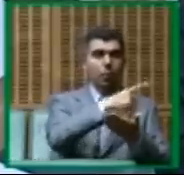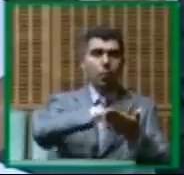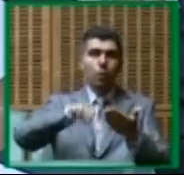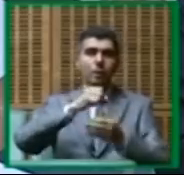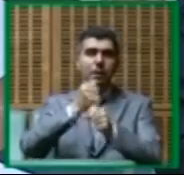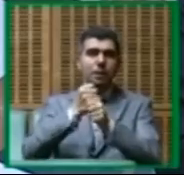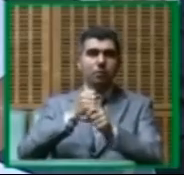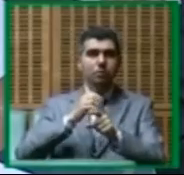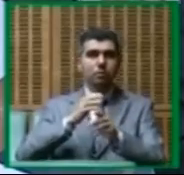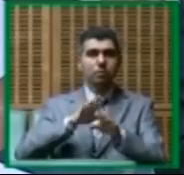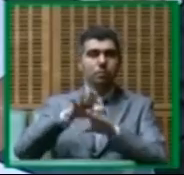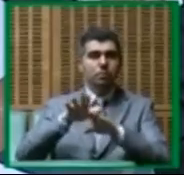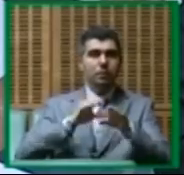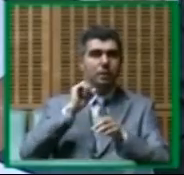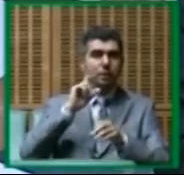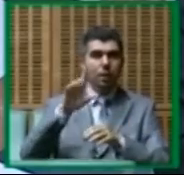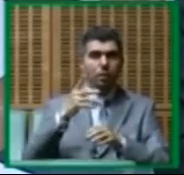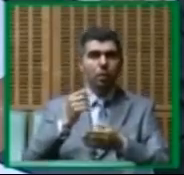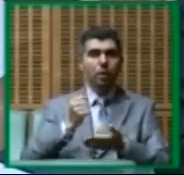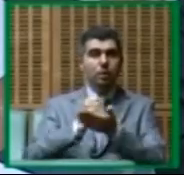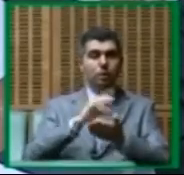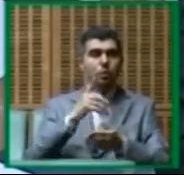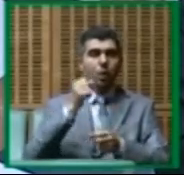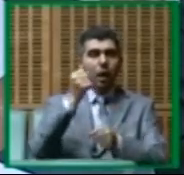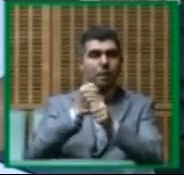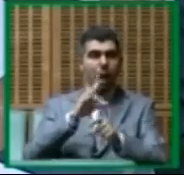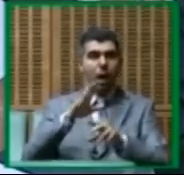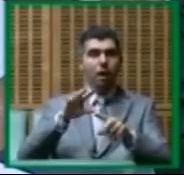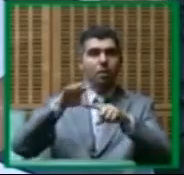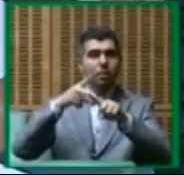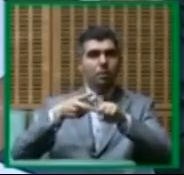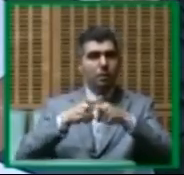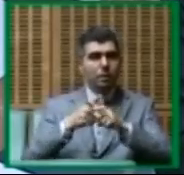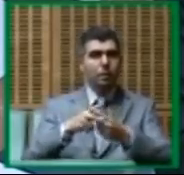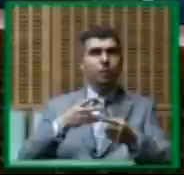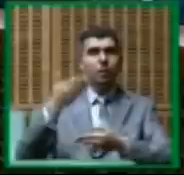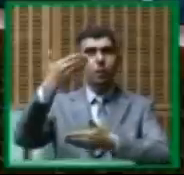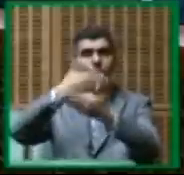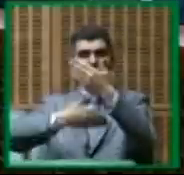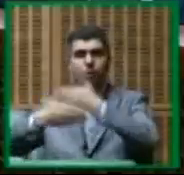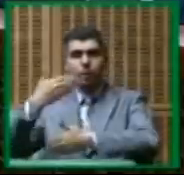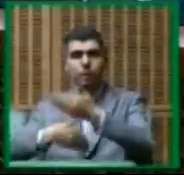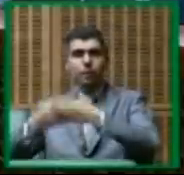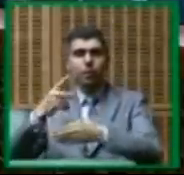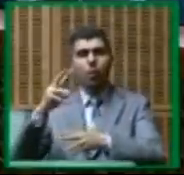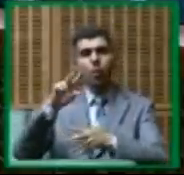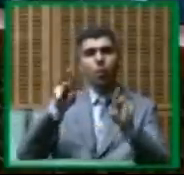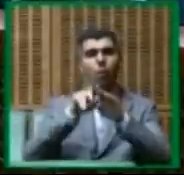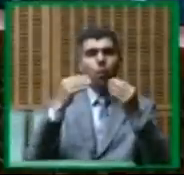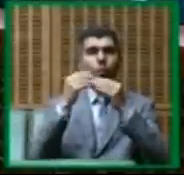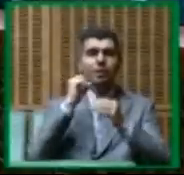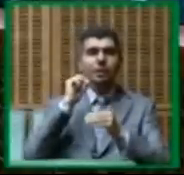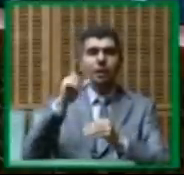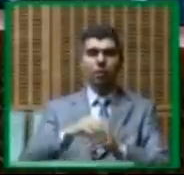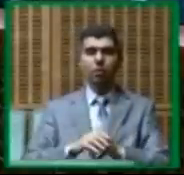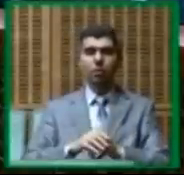وإما موجودة، تسريع ديال الوتيرة ديال الصناعة، الاستراتيجية الجديدة ديال دعم التصدير، والاستراتيجية الجديدة ديال دعم اللوجيستيك. هذا في الجانب